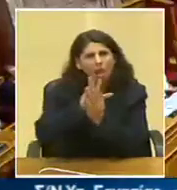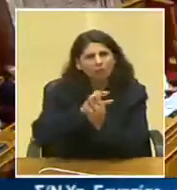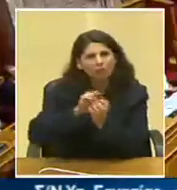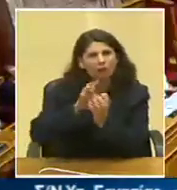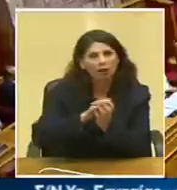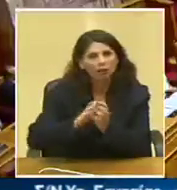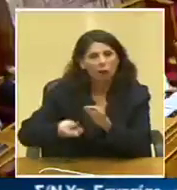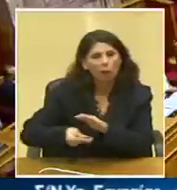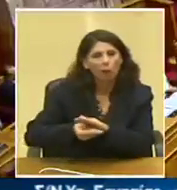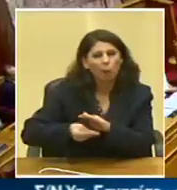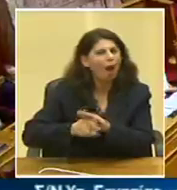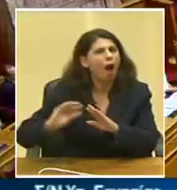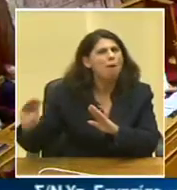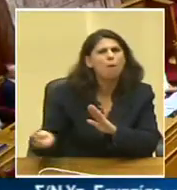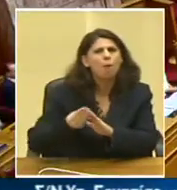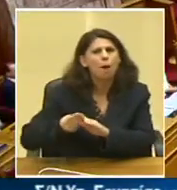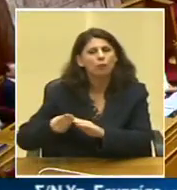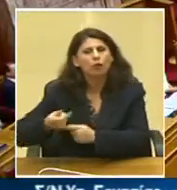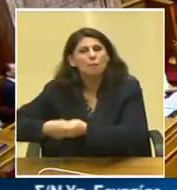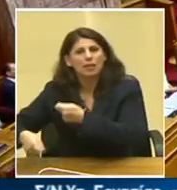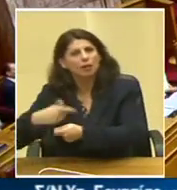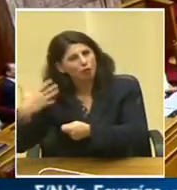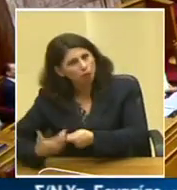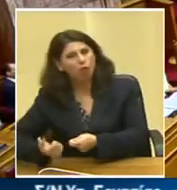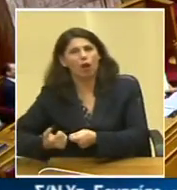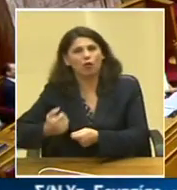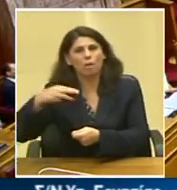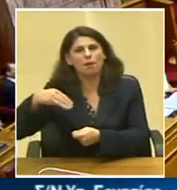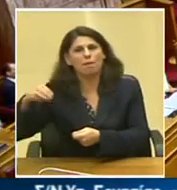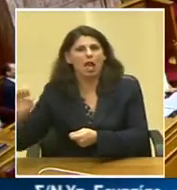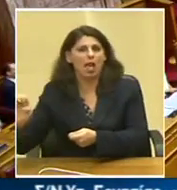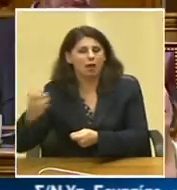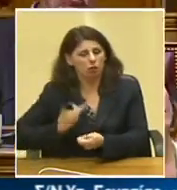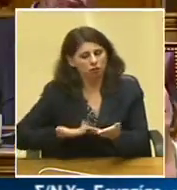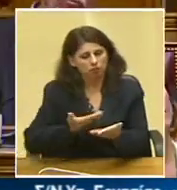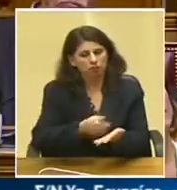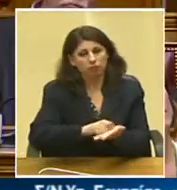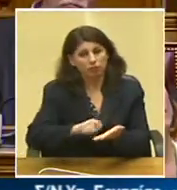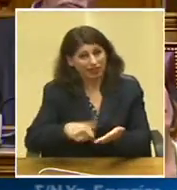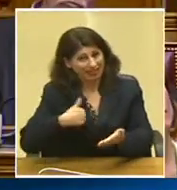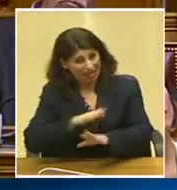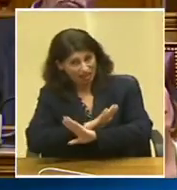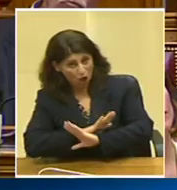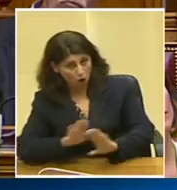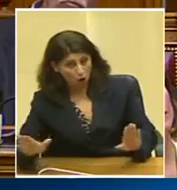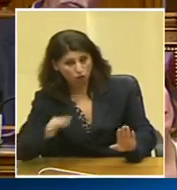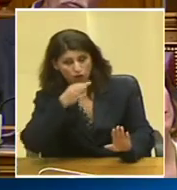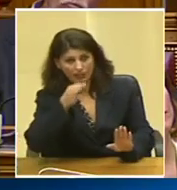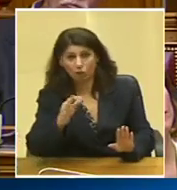φίλους επιχειρηματίες που κατέχουν τα μέσα ενημέρωσης. Το καταθέτω στα πρακτικά. Και κλείνω λέγοντάς σας